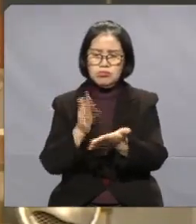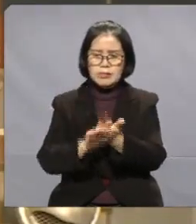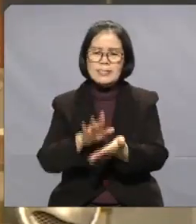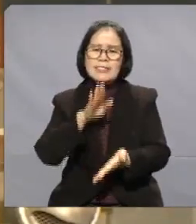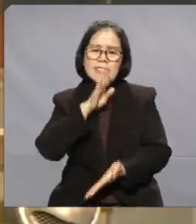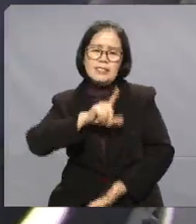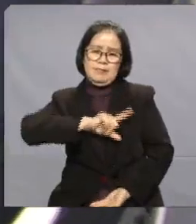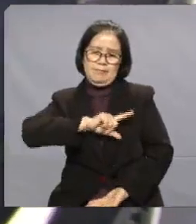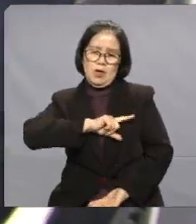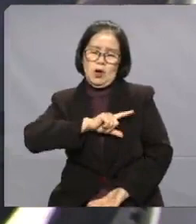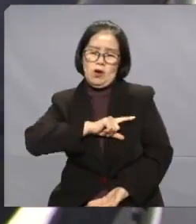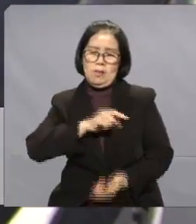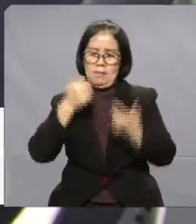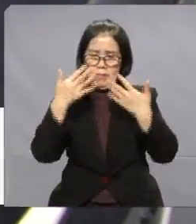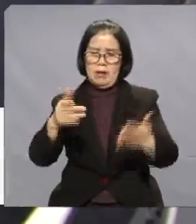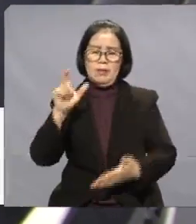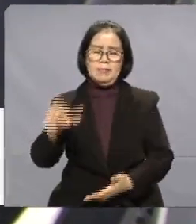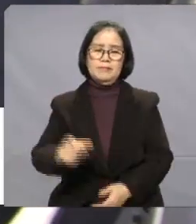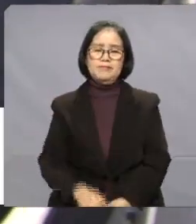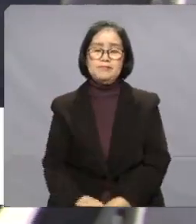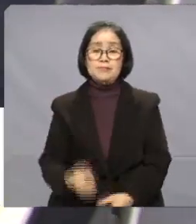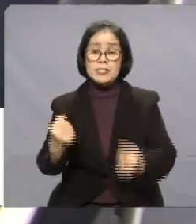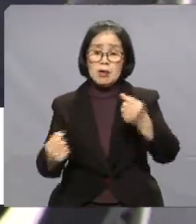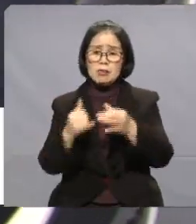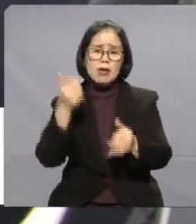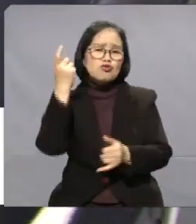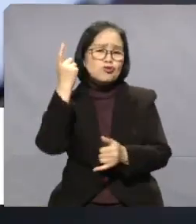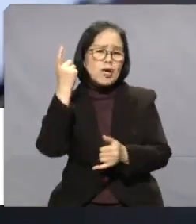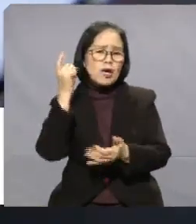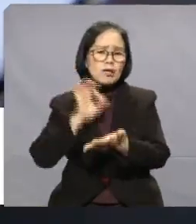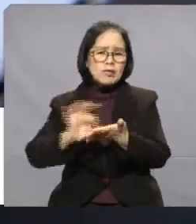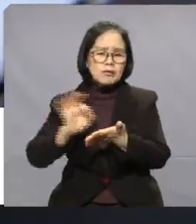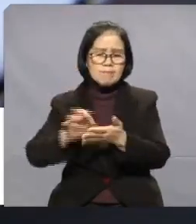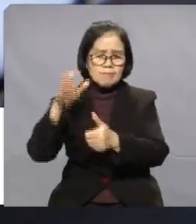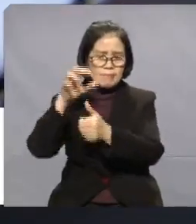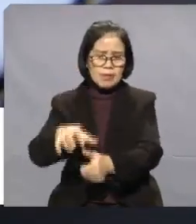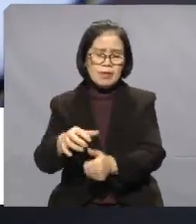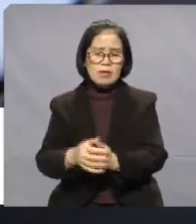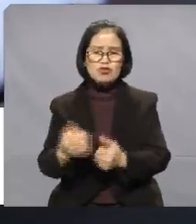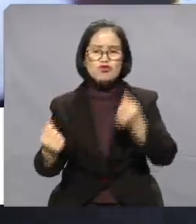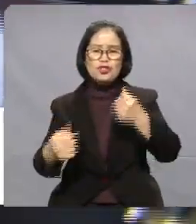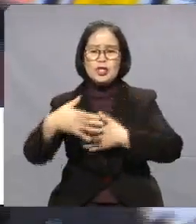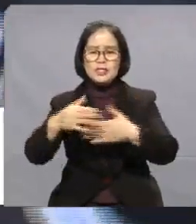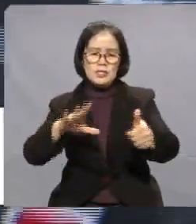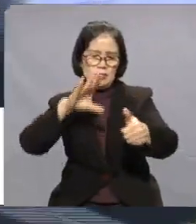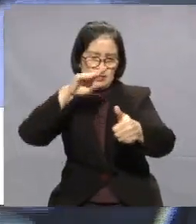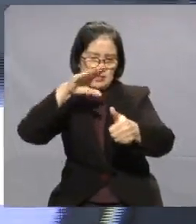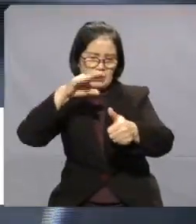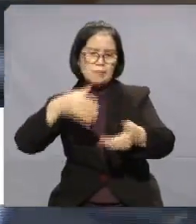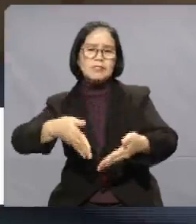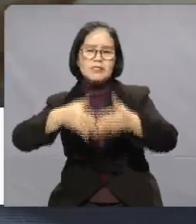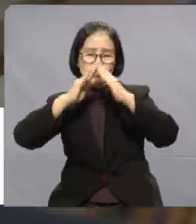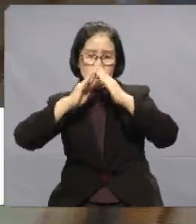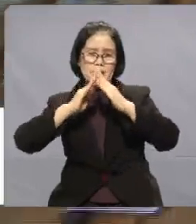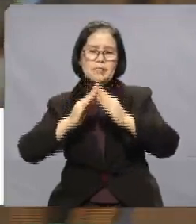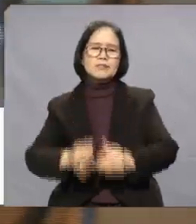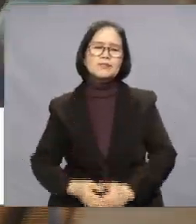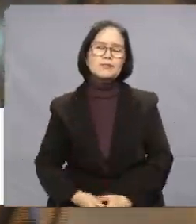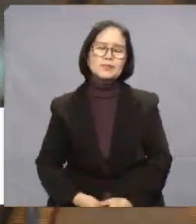실명제를 강화합니다. 기관사의 휴대전화 사용을 제한하기 위한 운전실 CCTV 설치 방안도